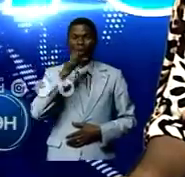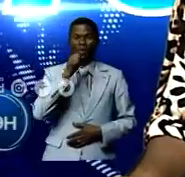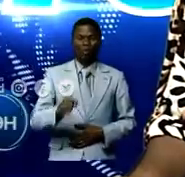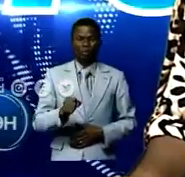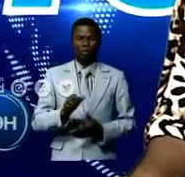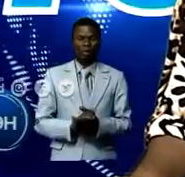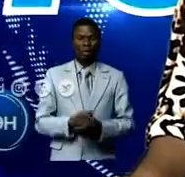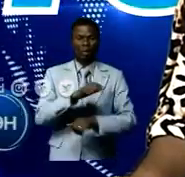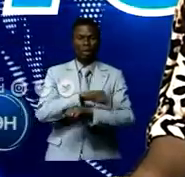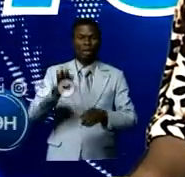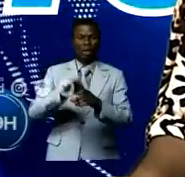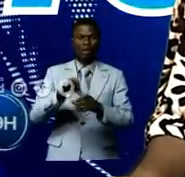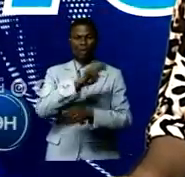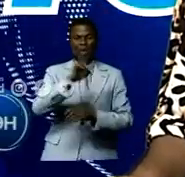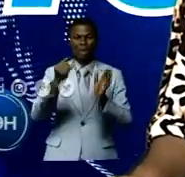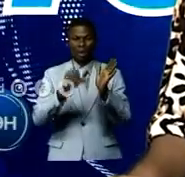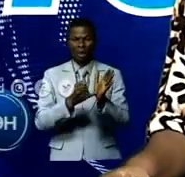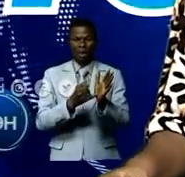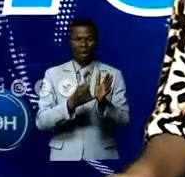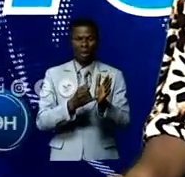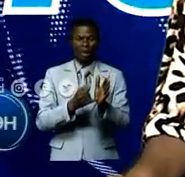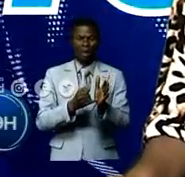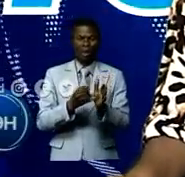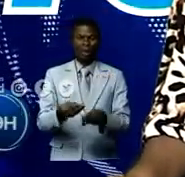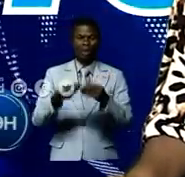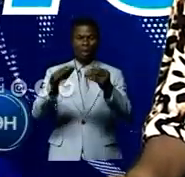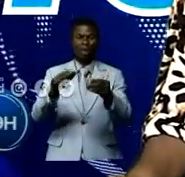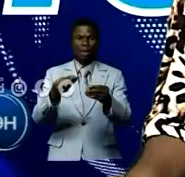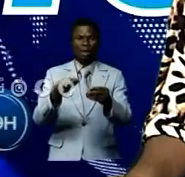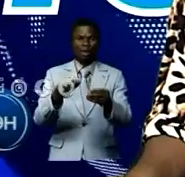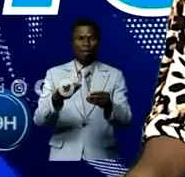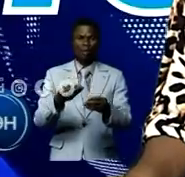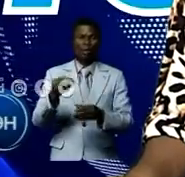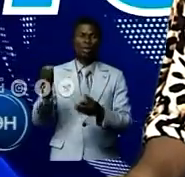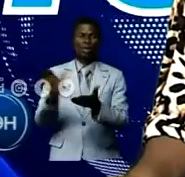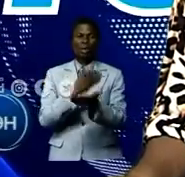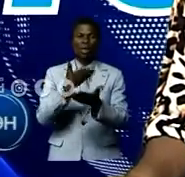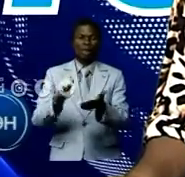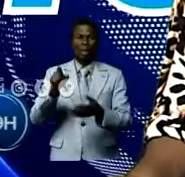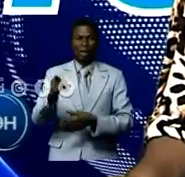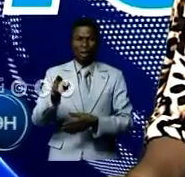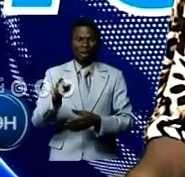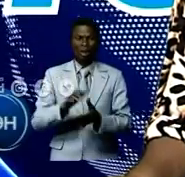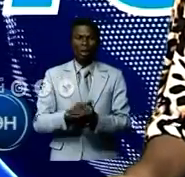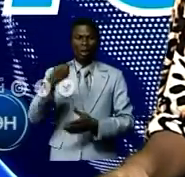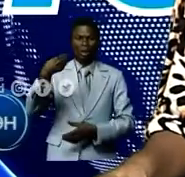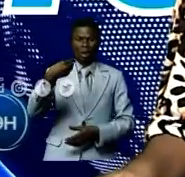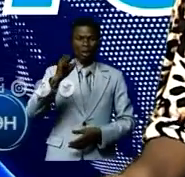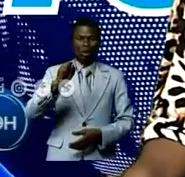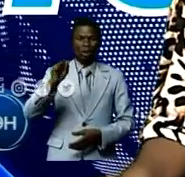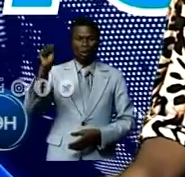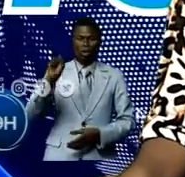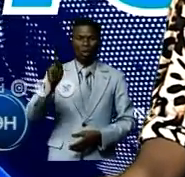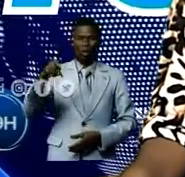la législature 2006, a produit un album, un maxi single de gospel qui sera